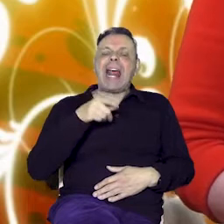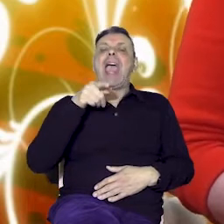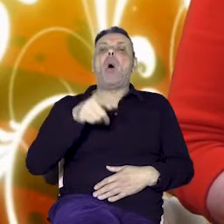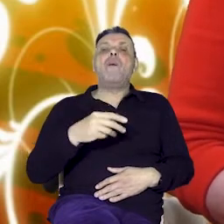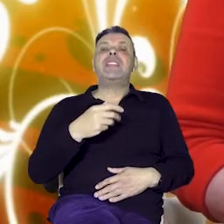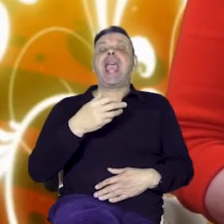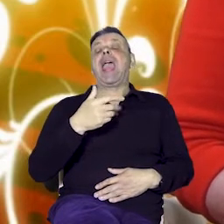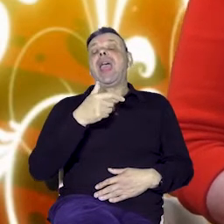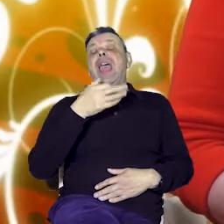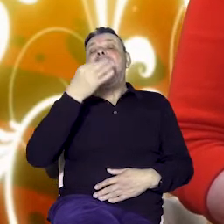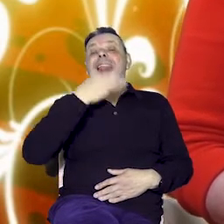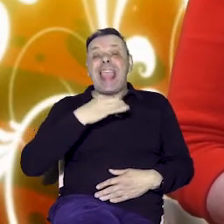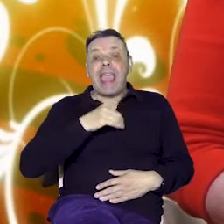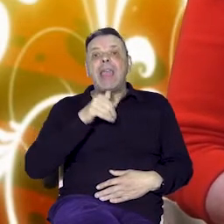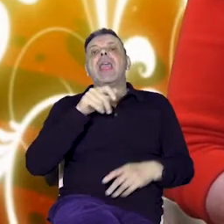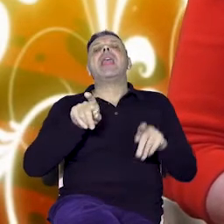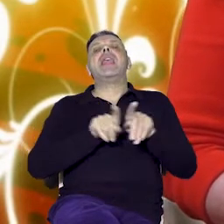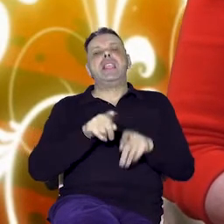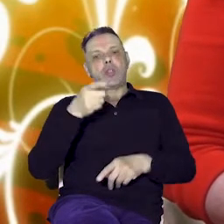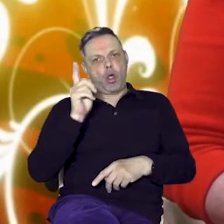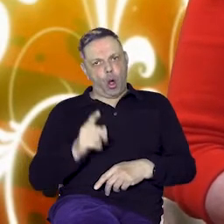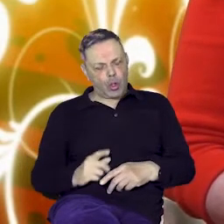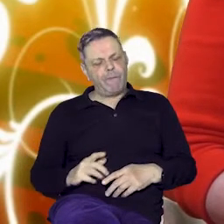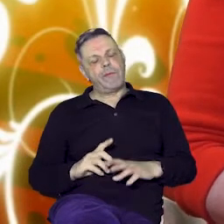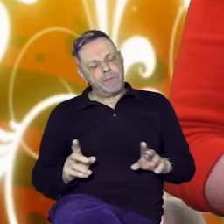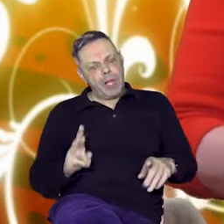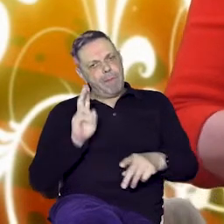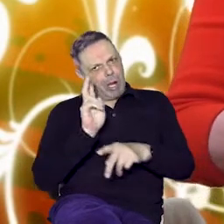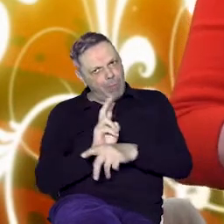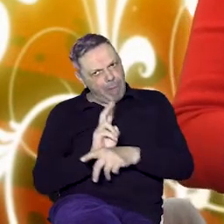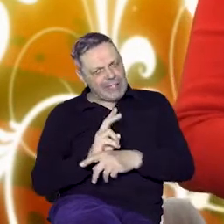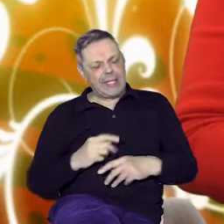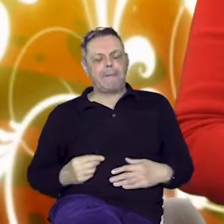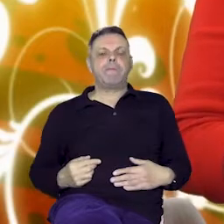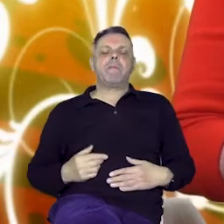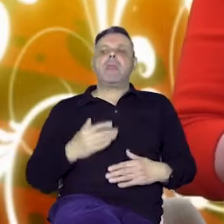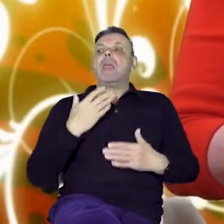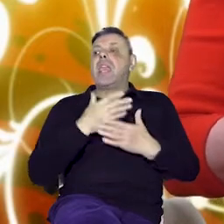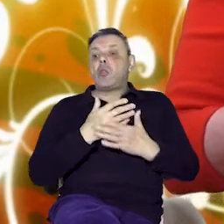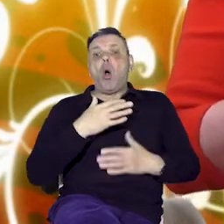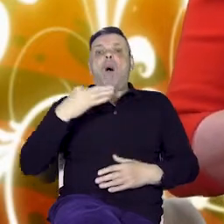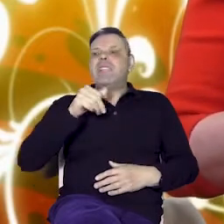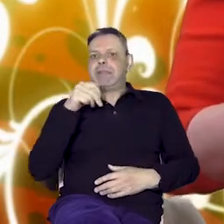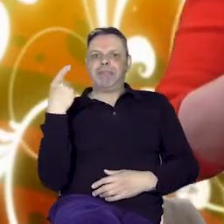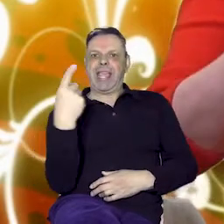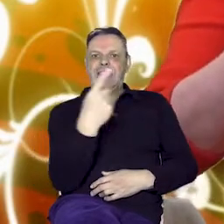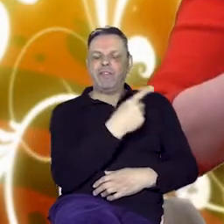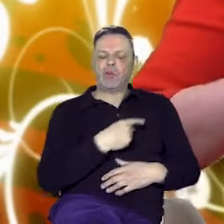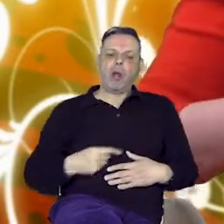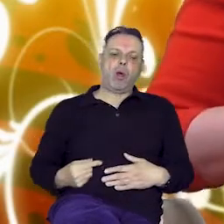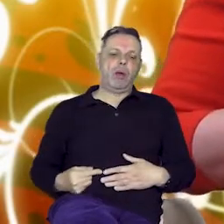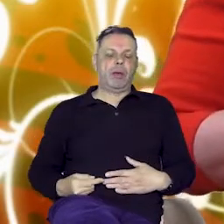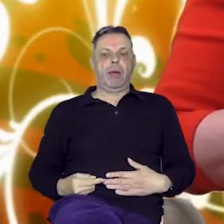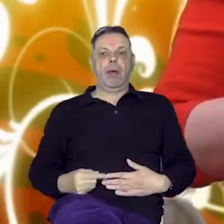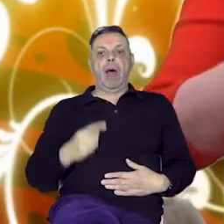i otrov. I u stvari, vrlo, vrlo individualno treba pristupiti bolesniku. Nije isto da li je bolesnik dijabetičar, ali da, ako